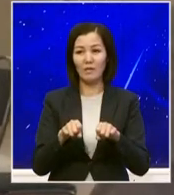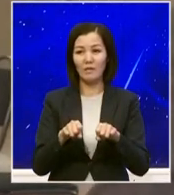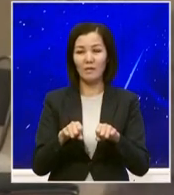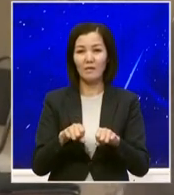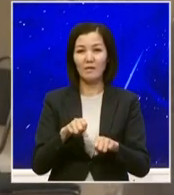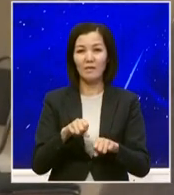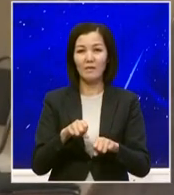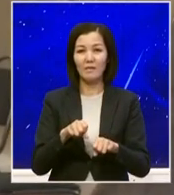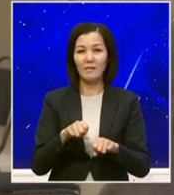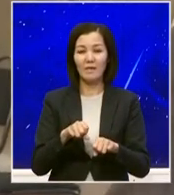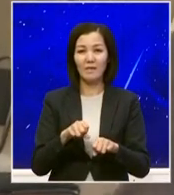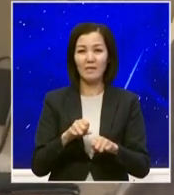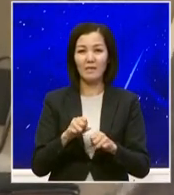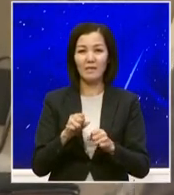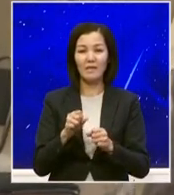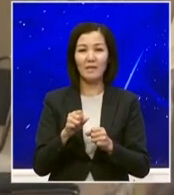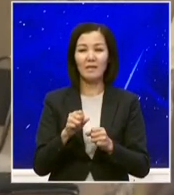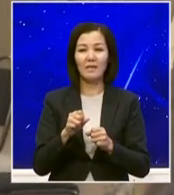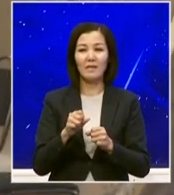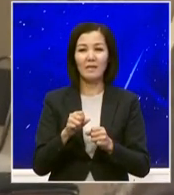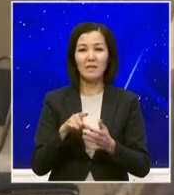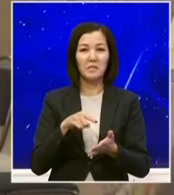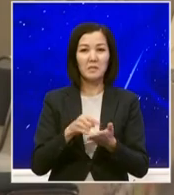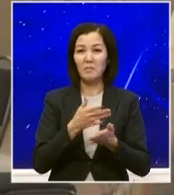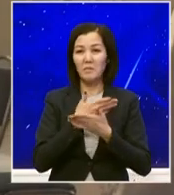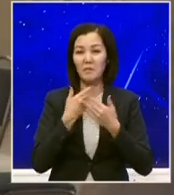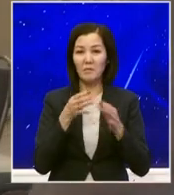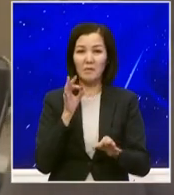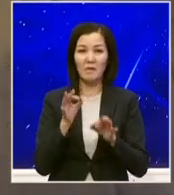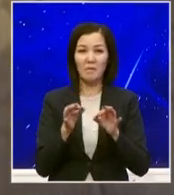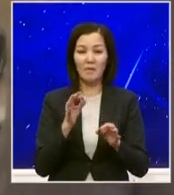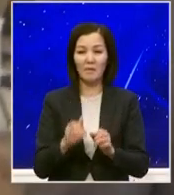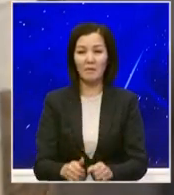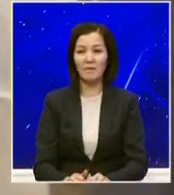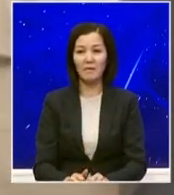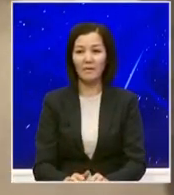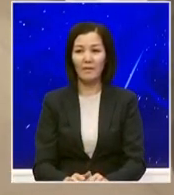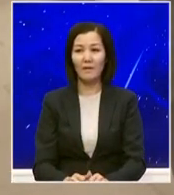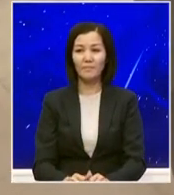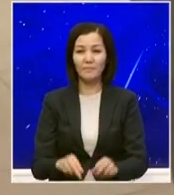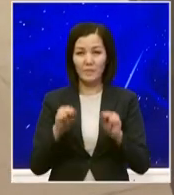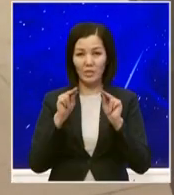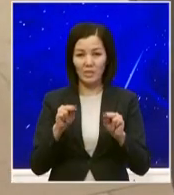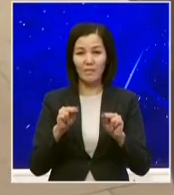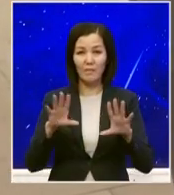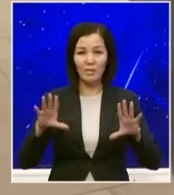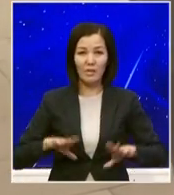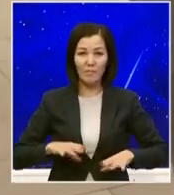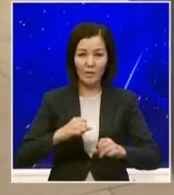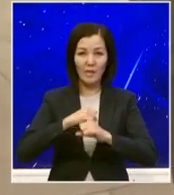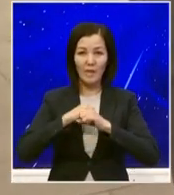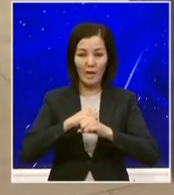май жоқ. Күнде жорға тайға мінем. Арман бар ма? Иә, мына жорға тайға шынымен мініп осылай шауып